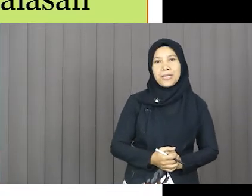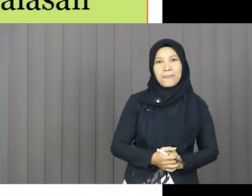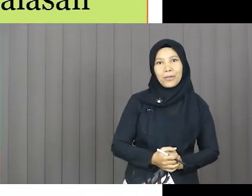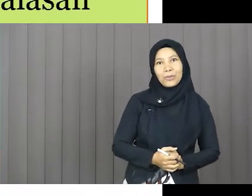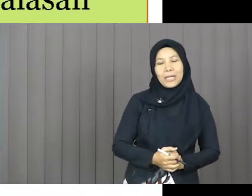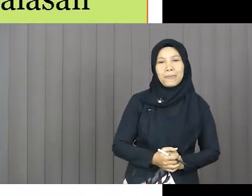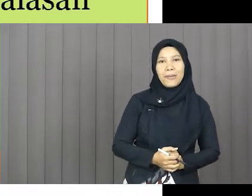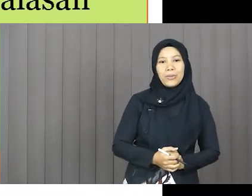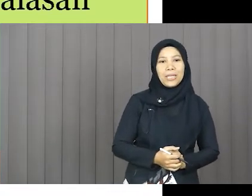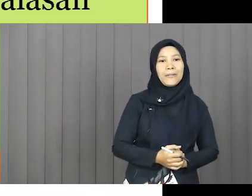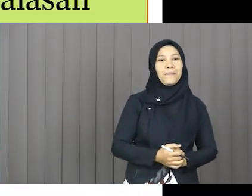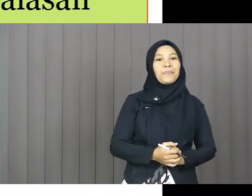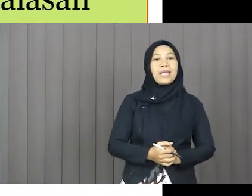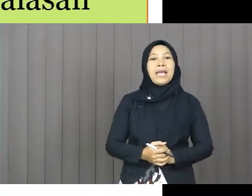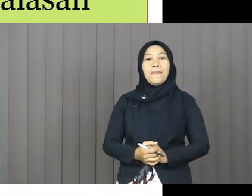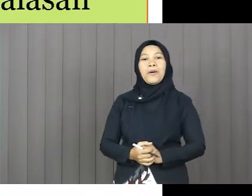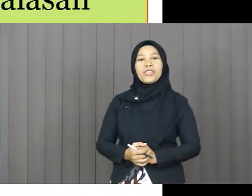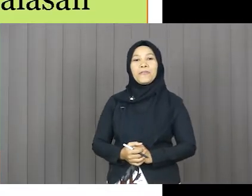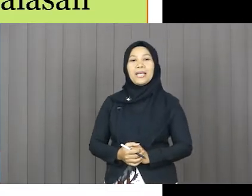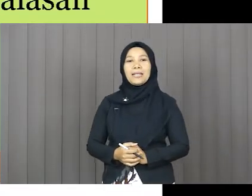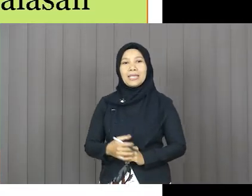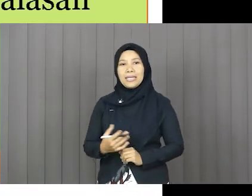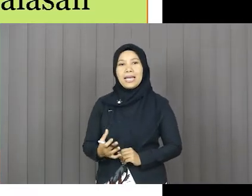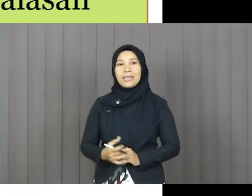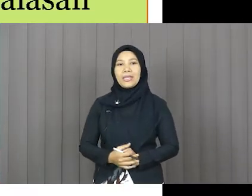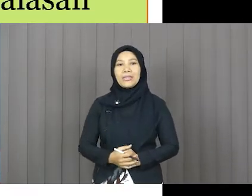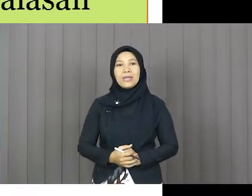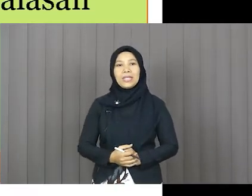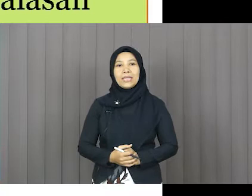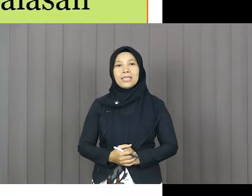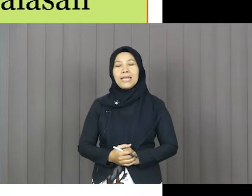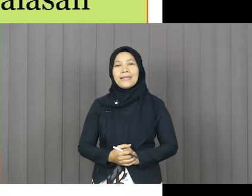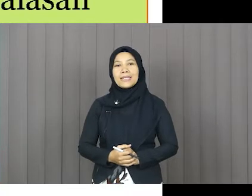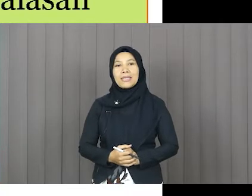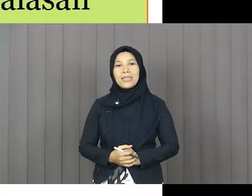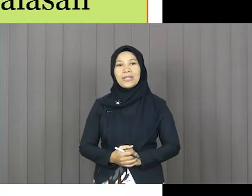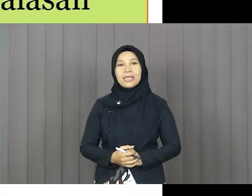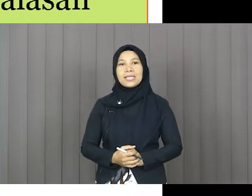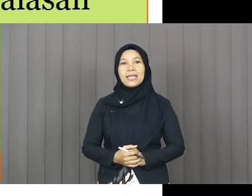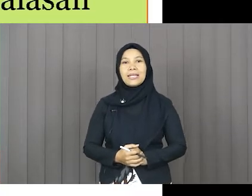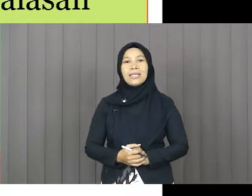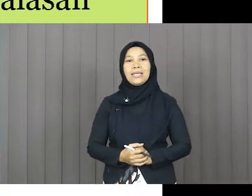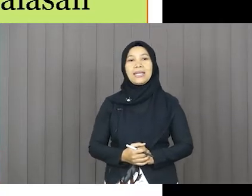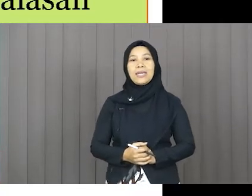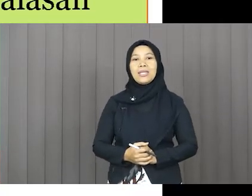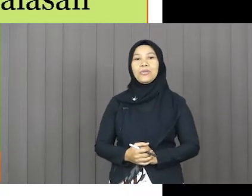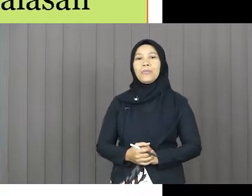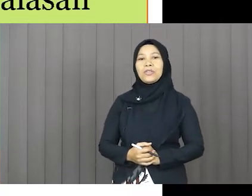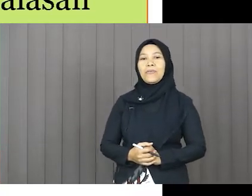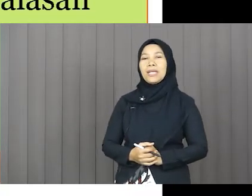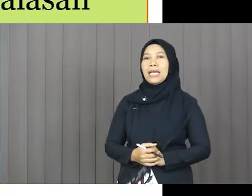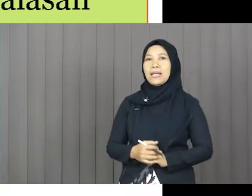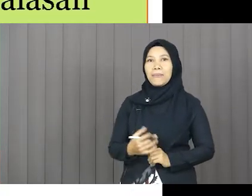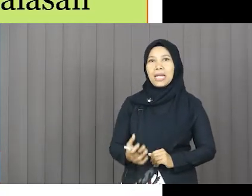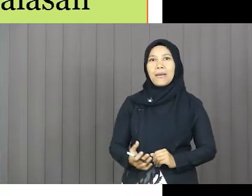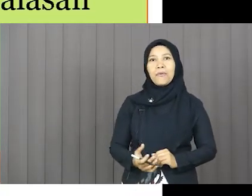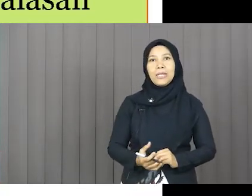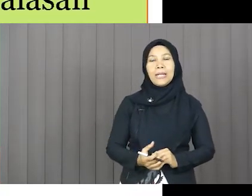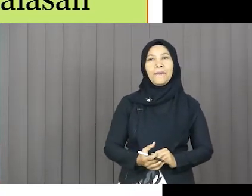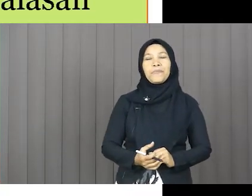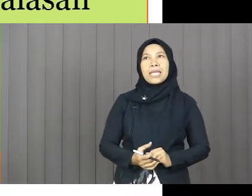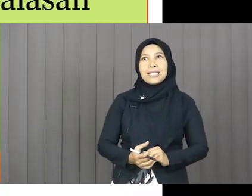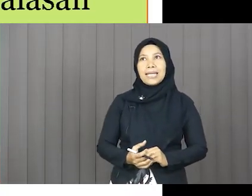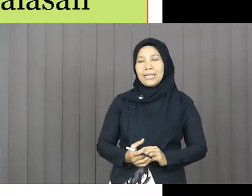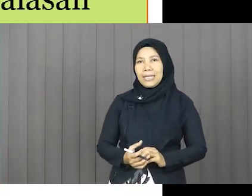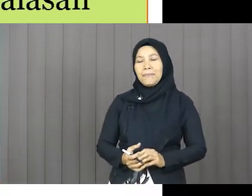untuk bisa melakukan pembangunan. Motif yang ketiga atau teori, landasan teoritis yang ketiga yaitu motif negara penanam